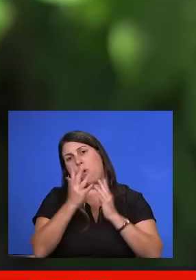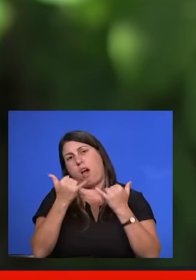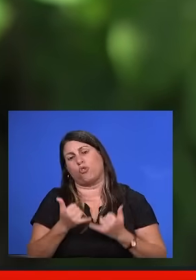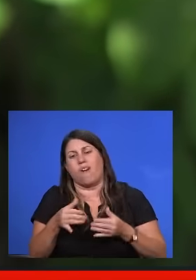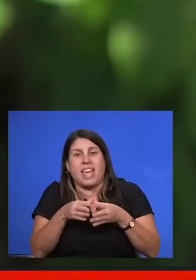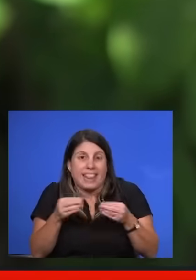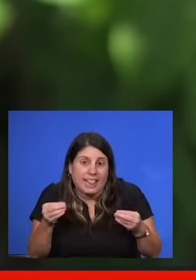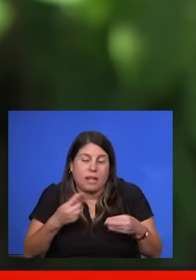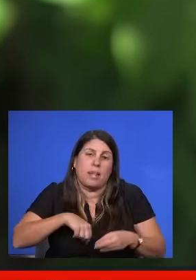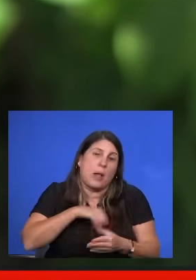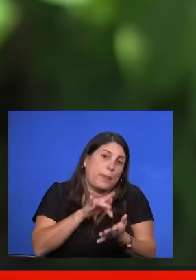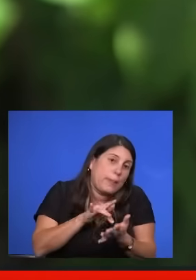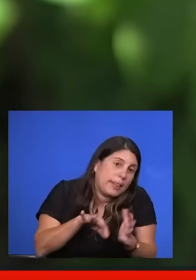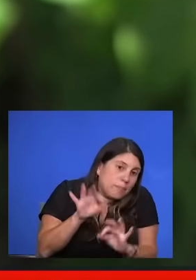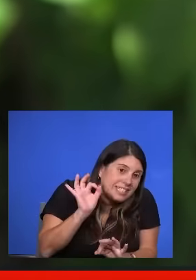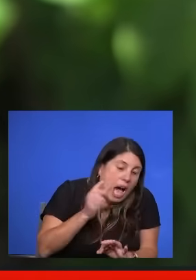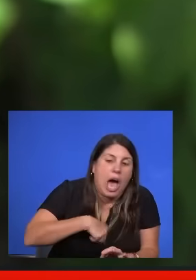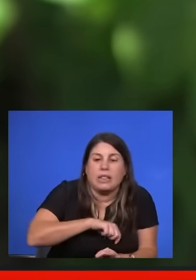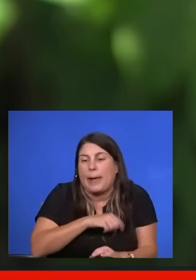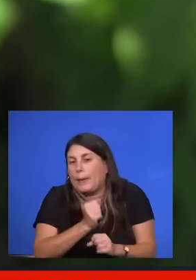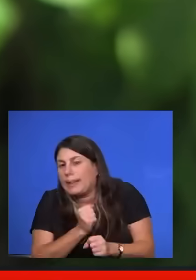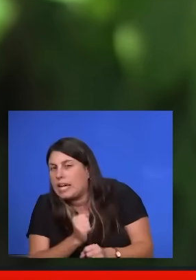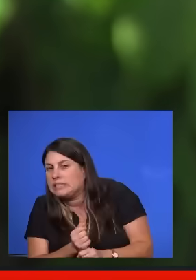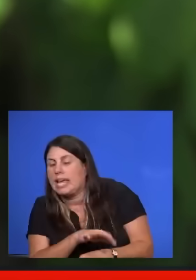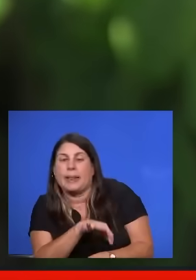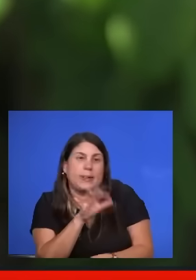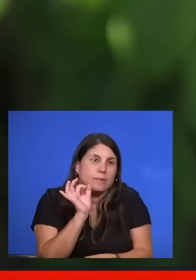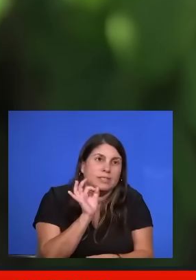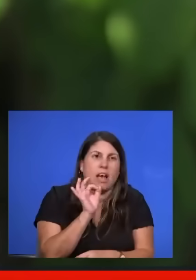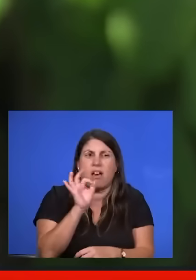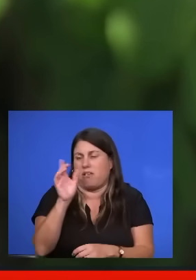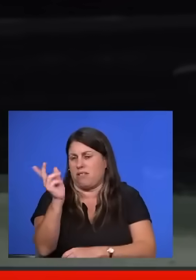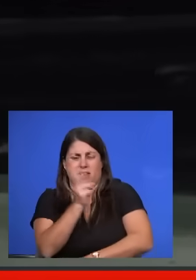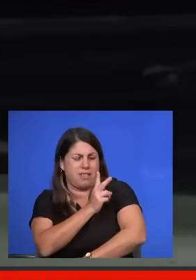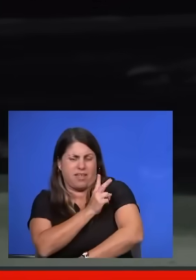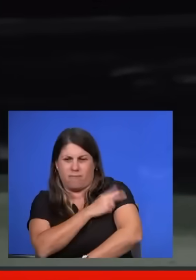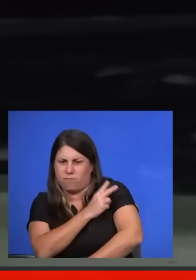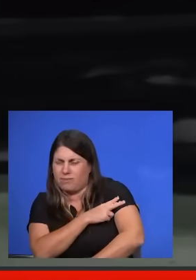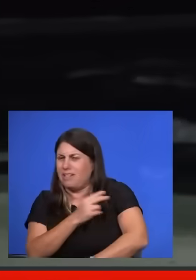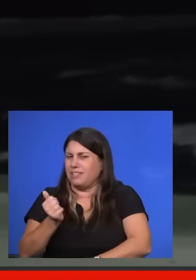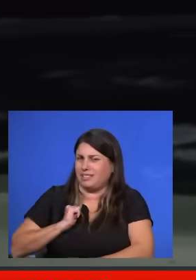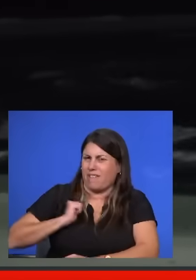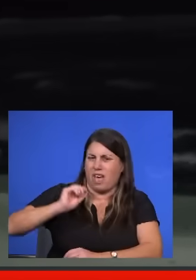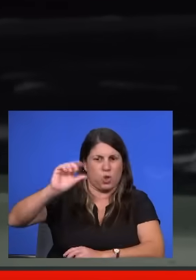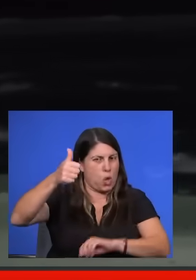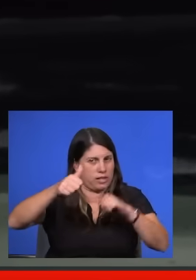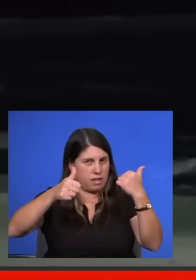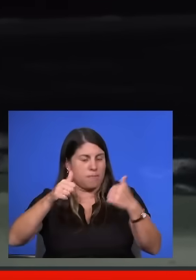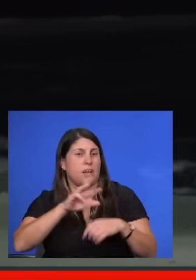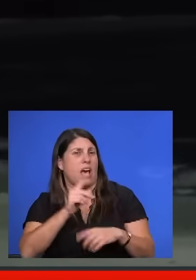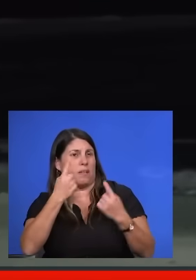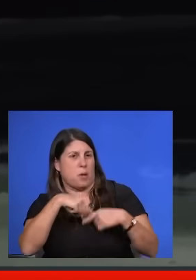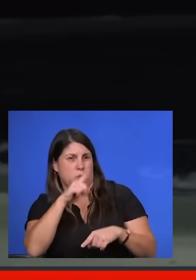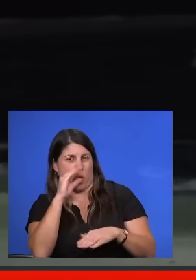אנחנו... זה מהקודקודים מהצבא ומהמשטרה ומכל המסביב. רק ביום ראשון האחרון, ביום